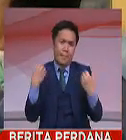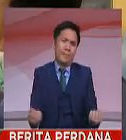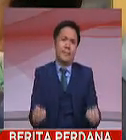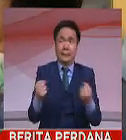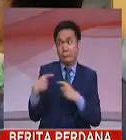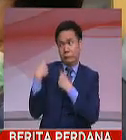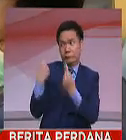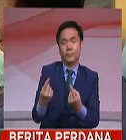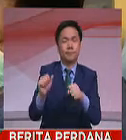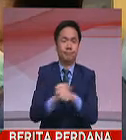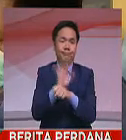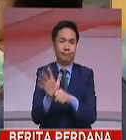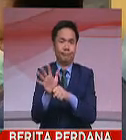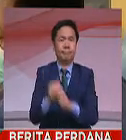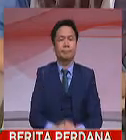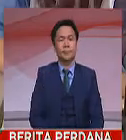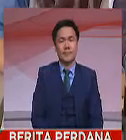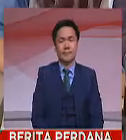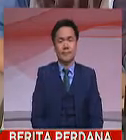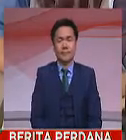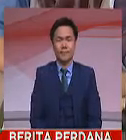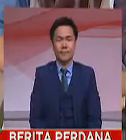penularan COVID-19.